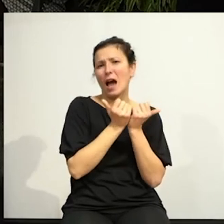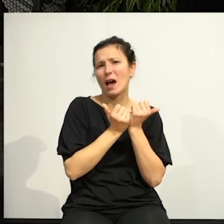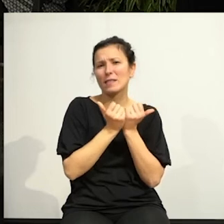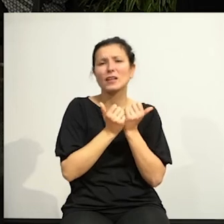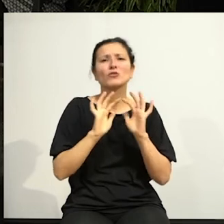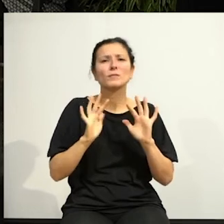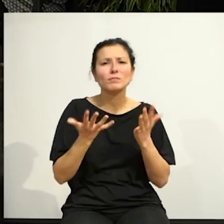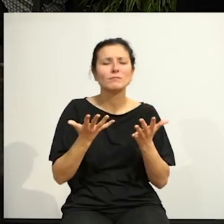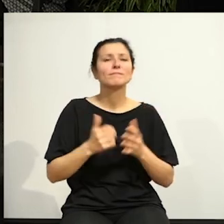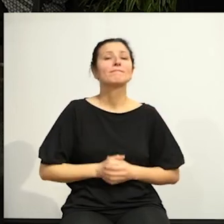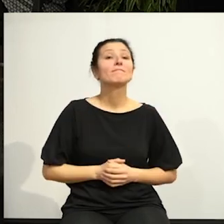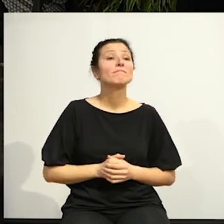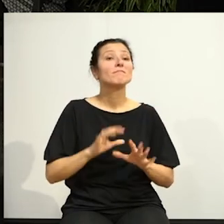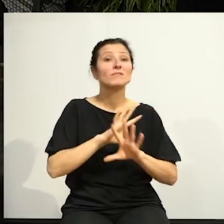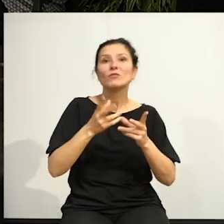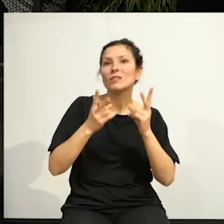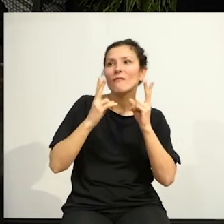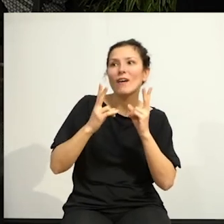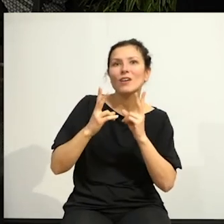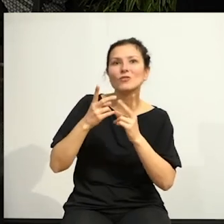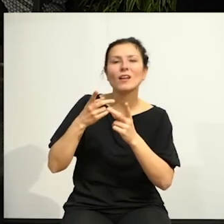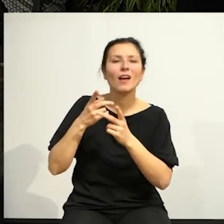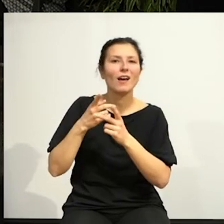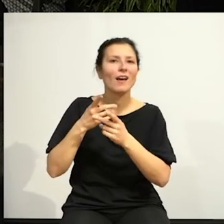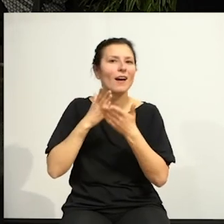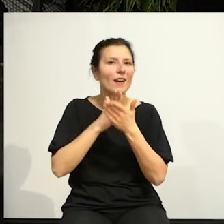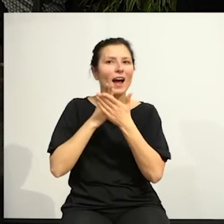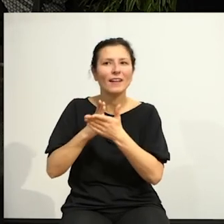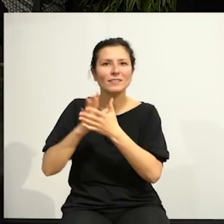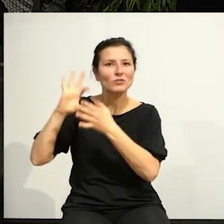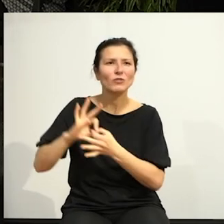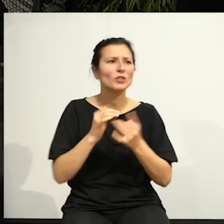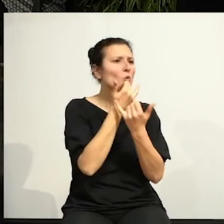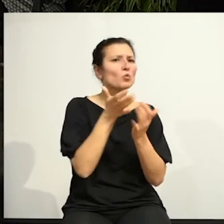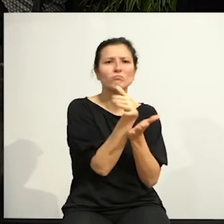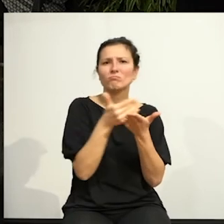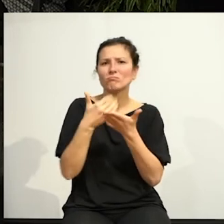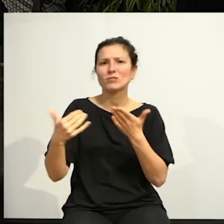te wszystkie celne uwagi o różnych sferach rzeczywistości